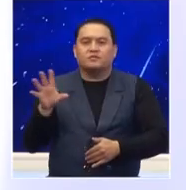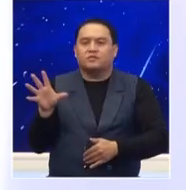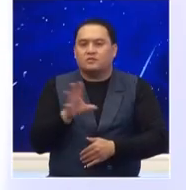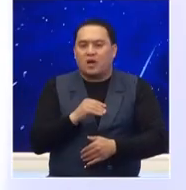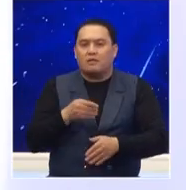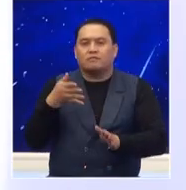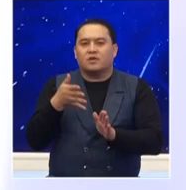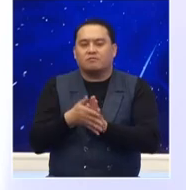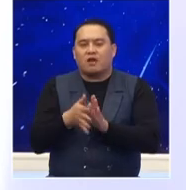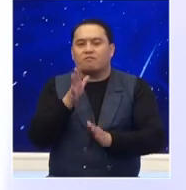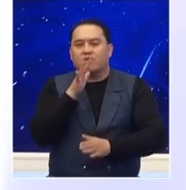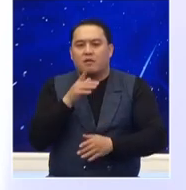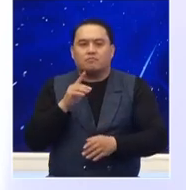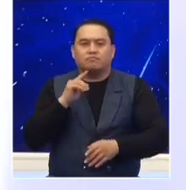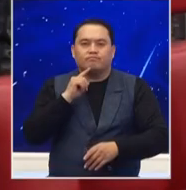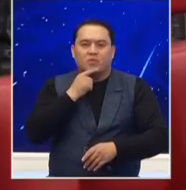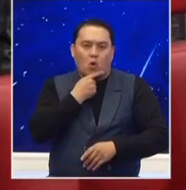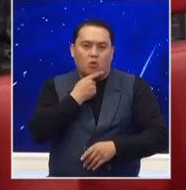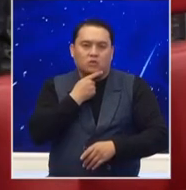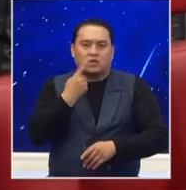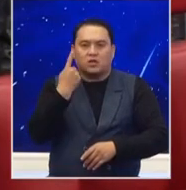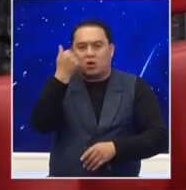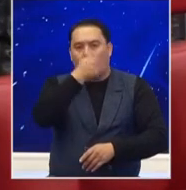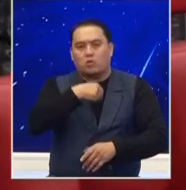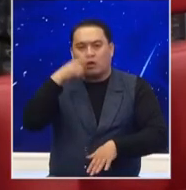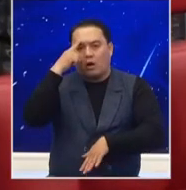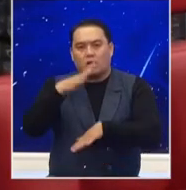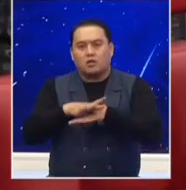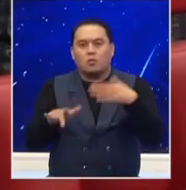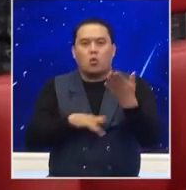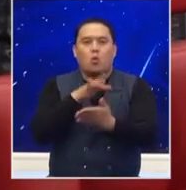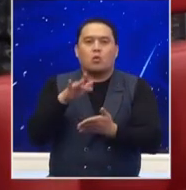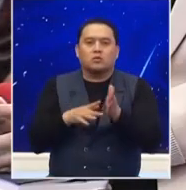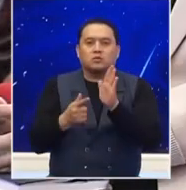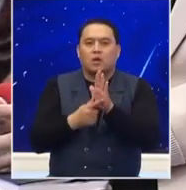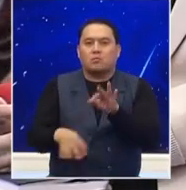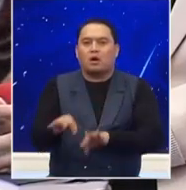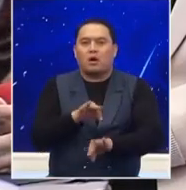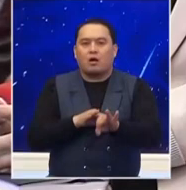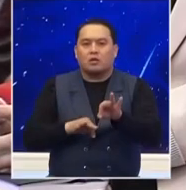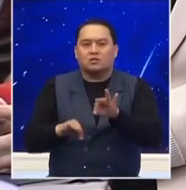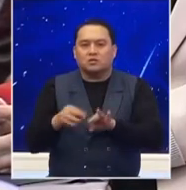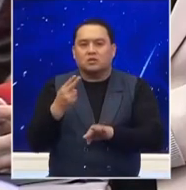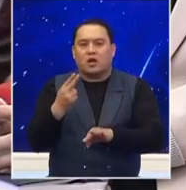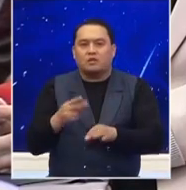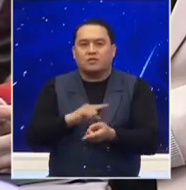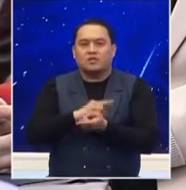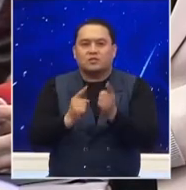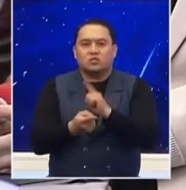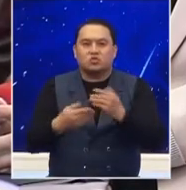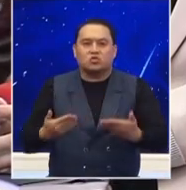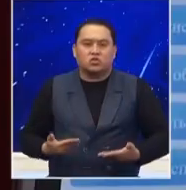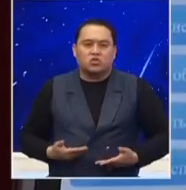затрачиваемое при этом время минимальным. Всего за год акиматом города было запущено 7 проектов по цифровой трансформации